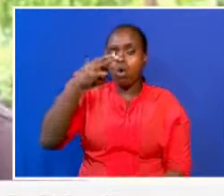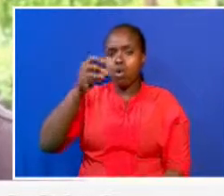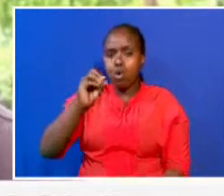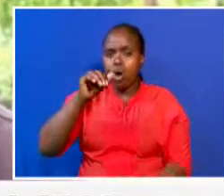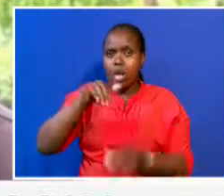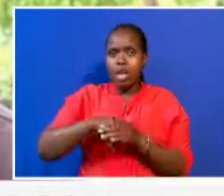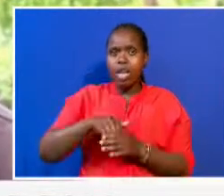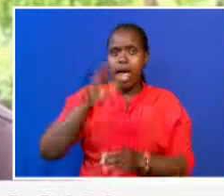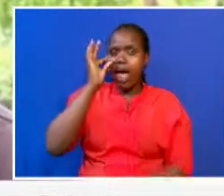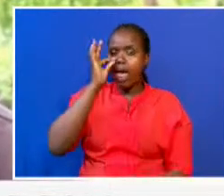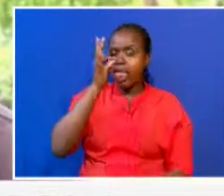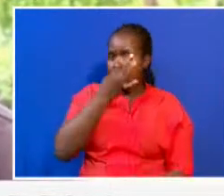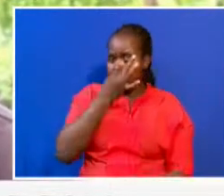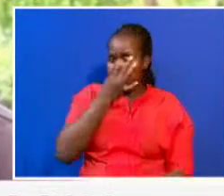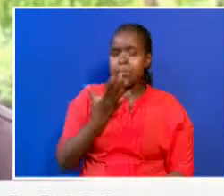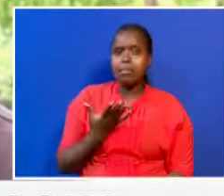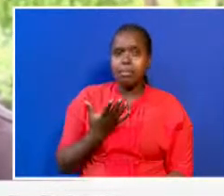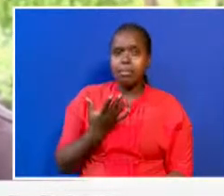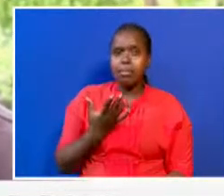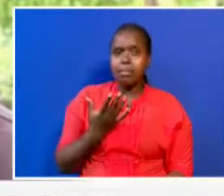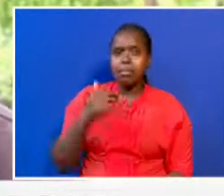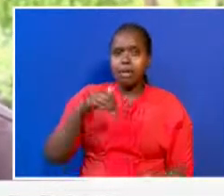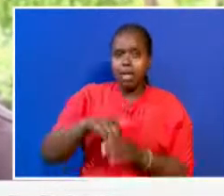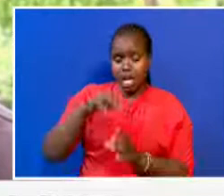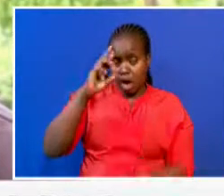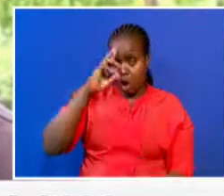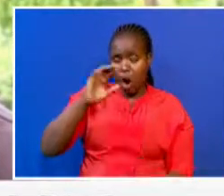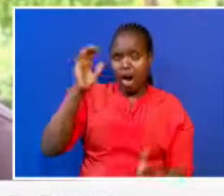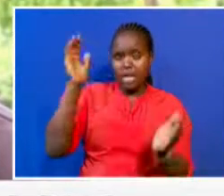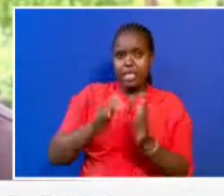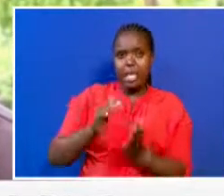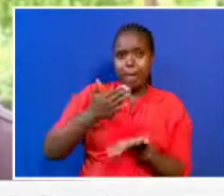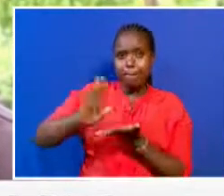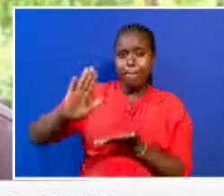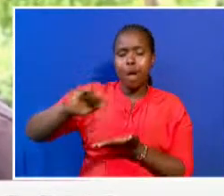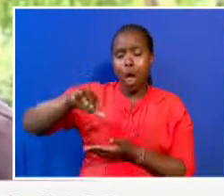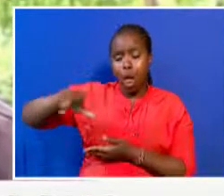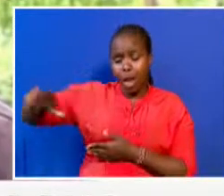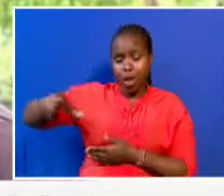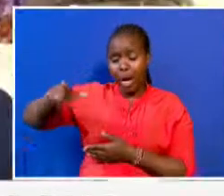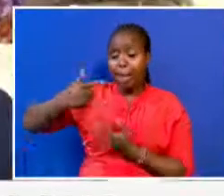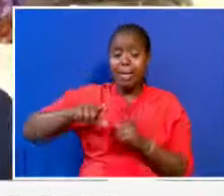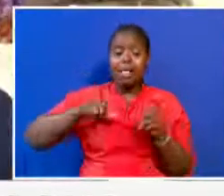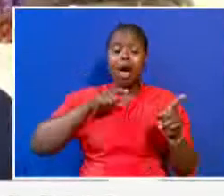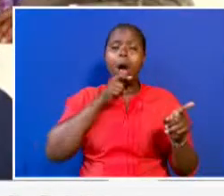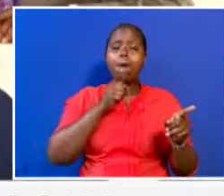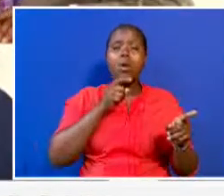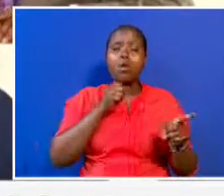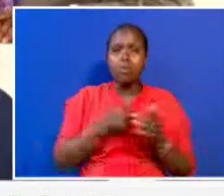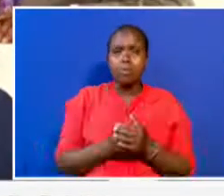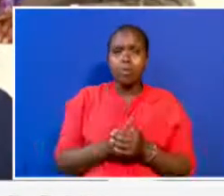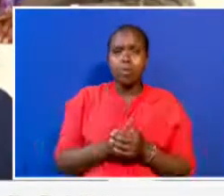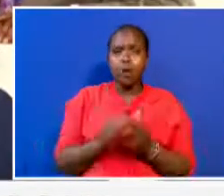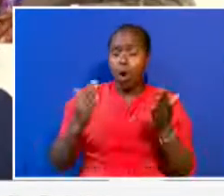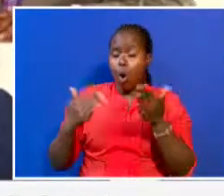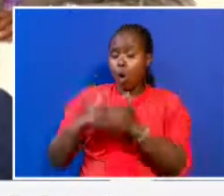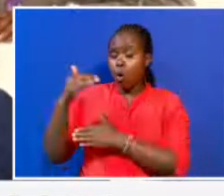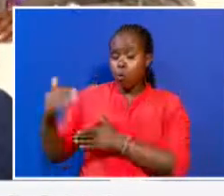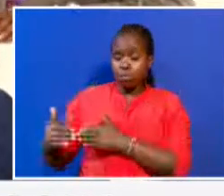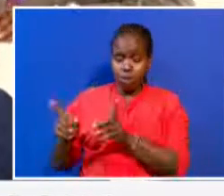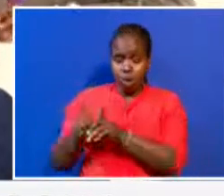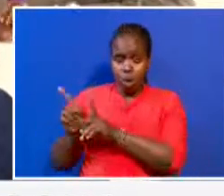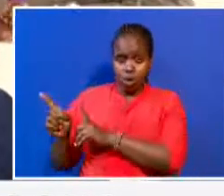katika kaunti ya Nyeri in Rongai sub-location, na yeye ni mfulana. Hata hivyo, Waziri